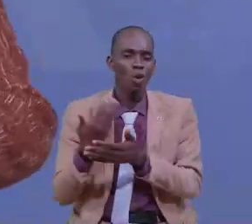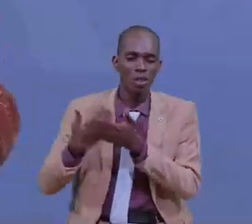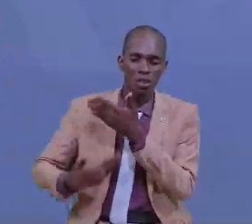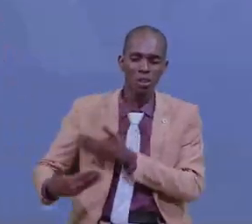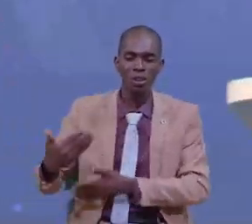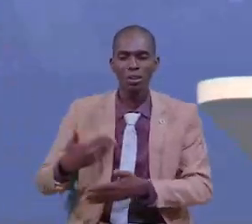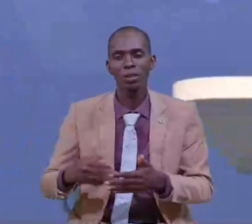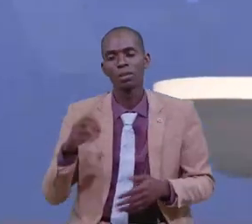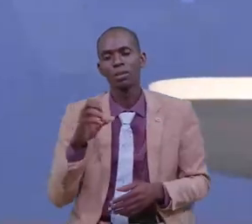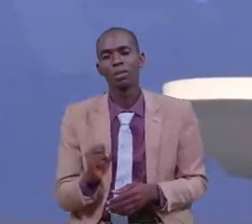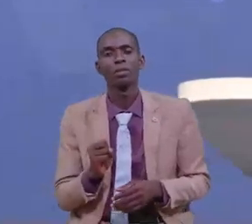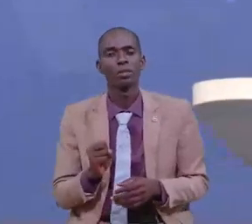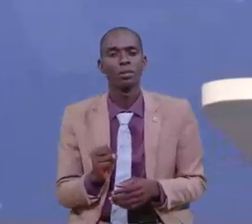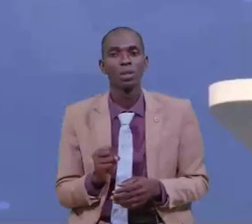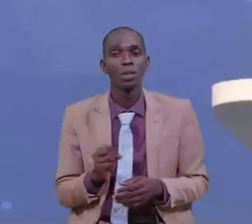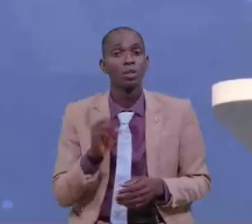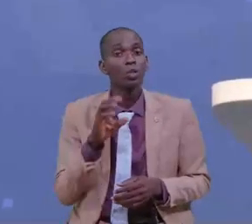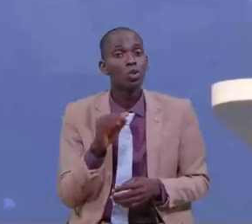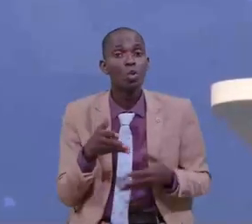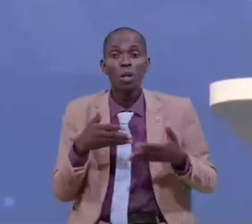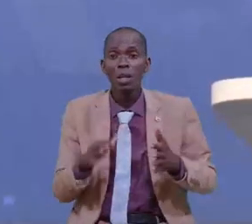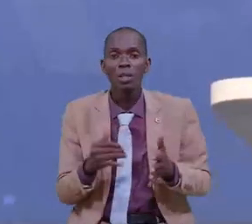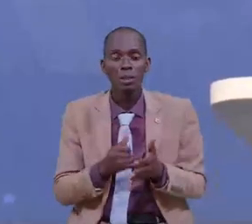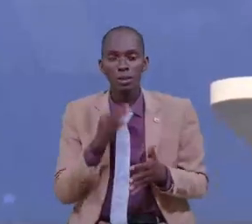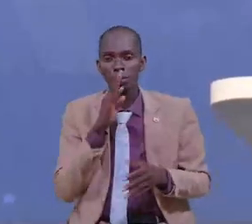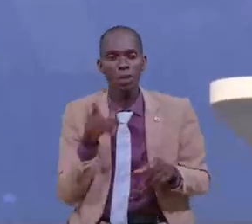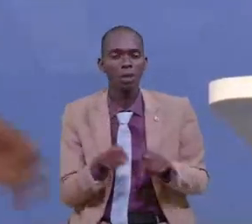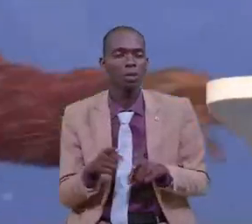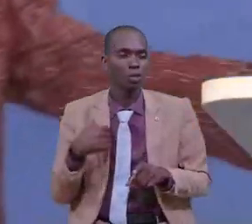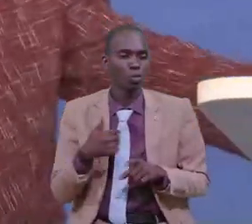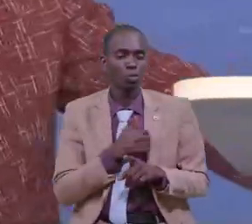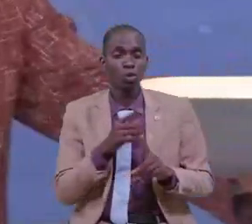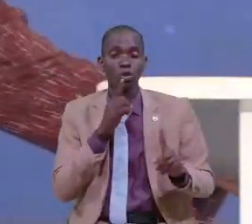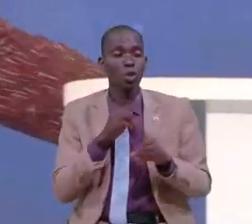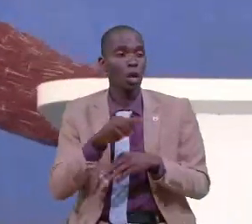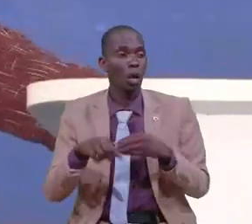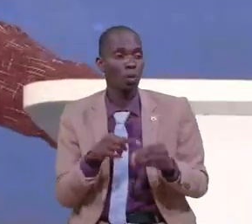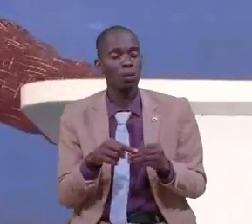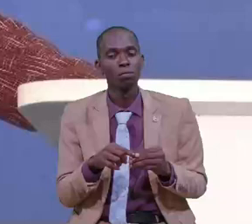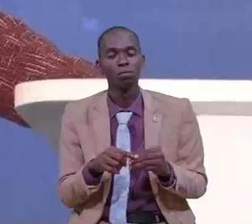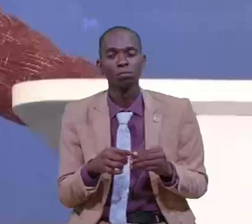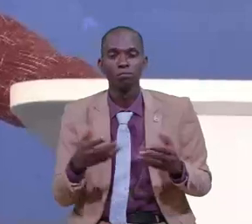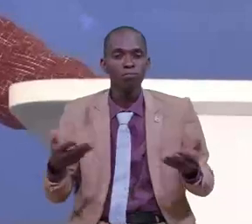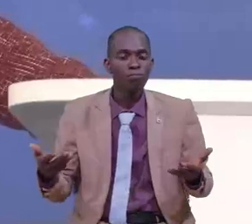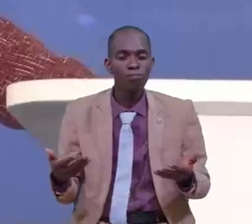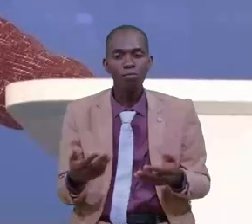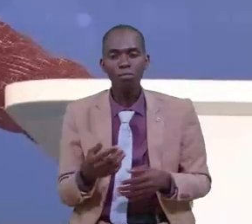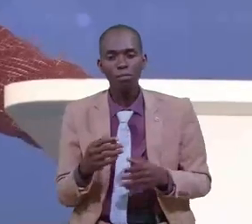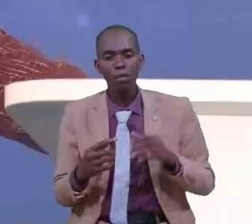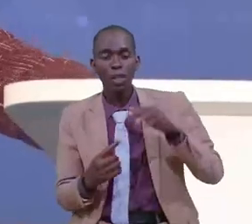générations, dans toutes les dispensations. Quand nous parlons des champions,